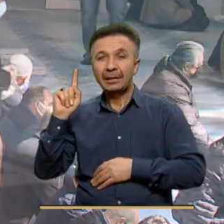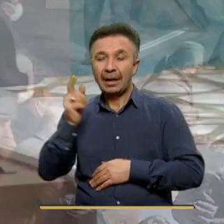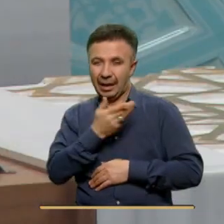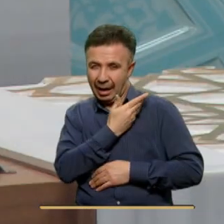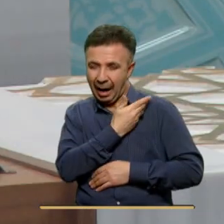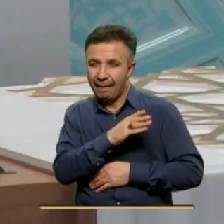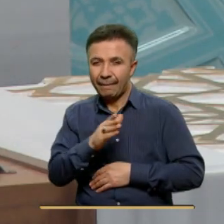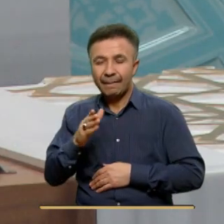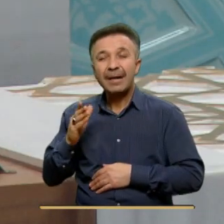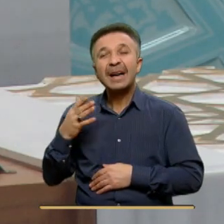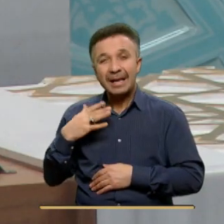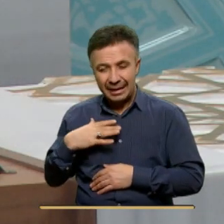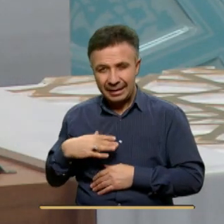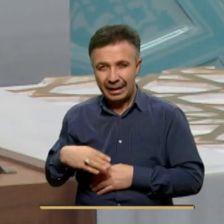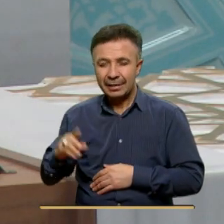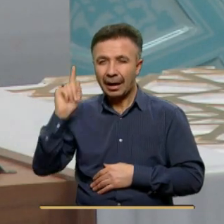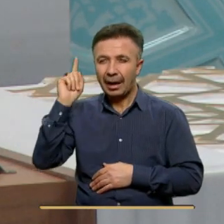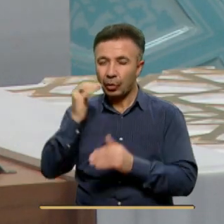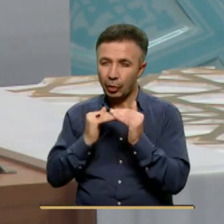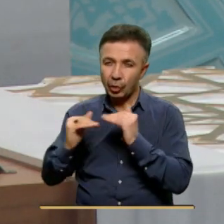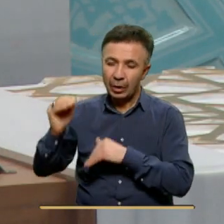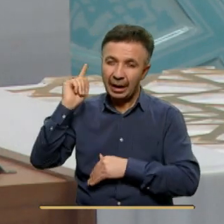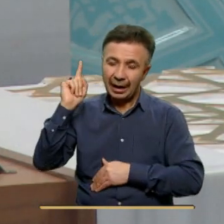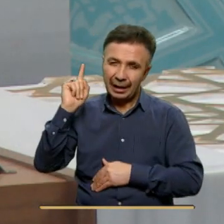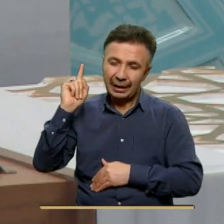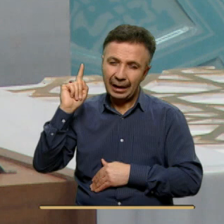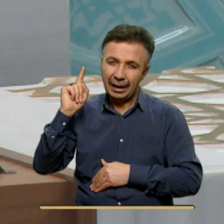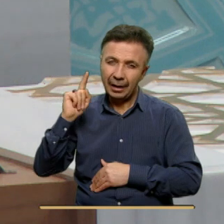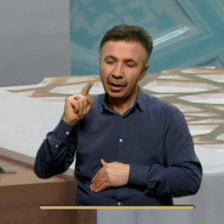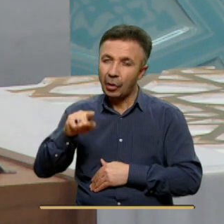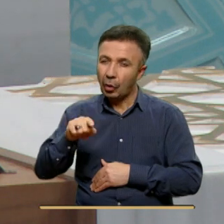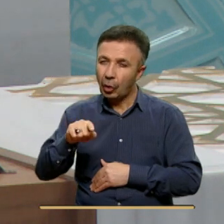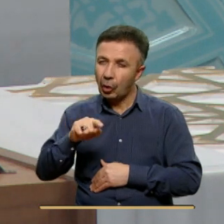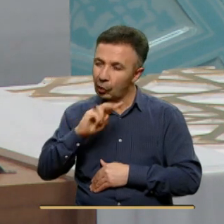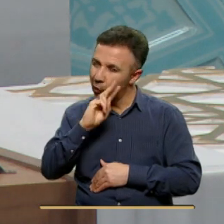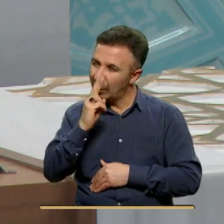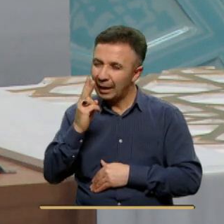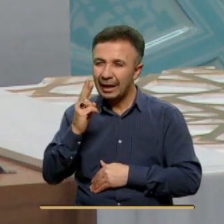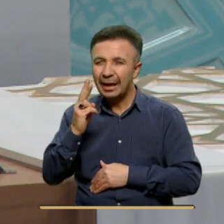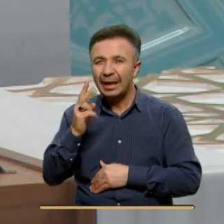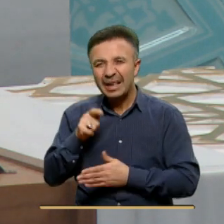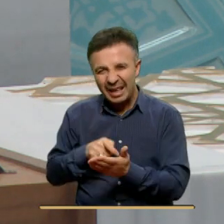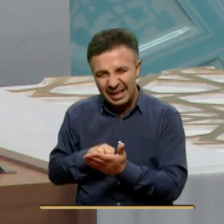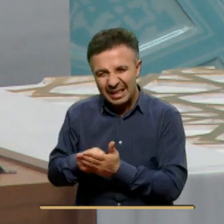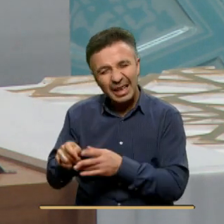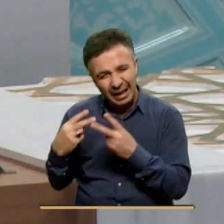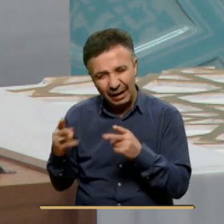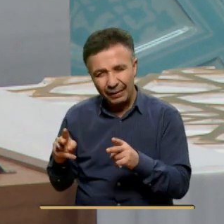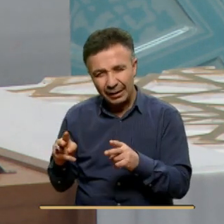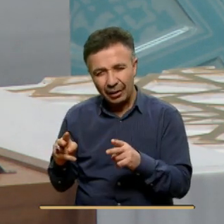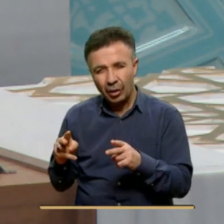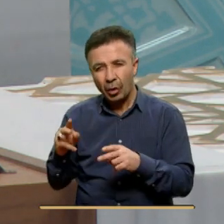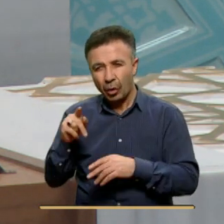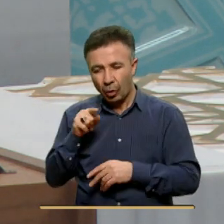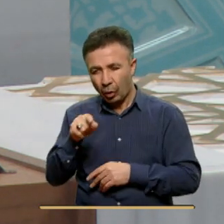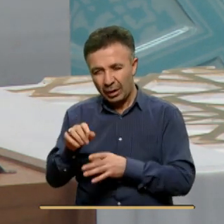bağışlanma diler, af dilerse Allah Celle Celaluhu o günahı affeder. Onun kalbindeki siyahlık